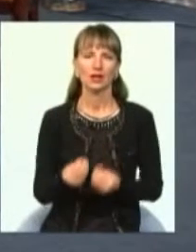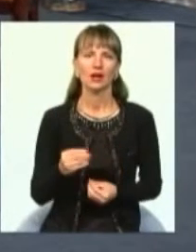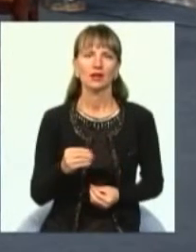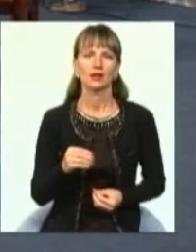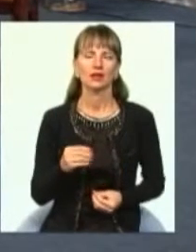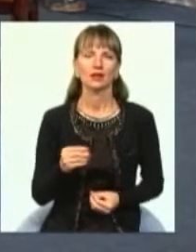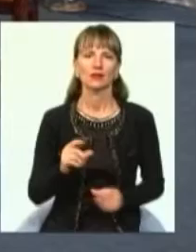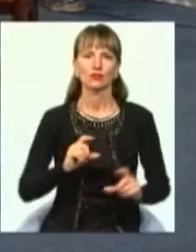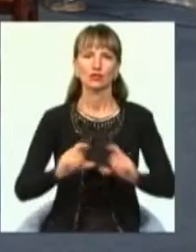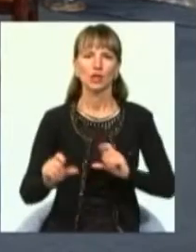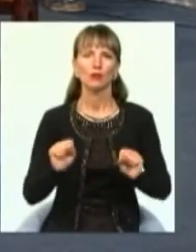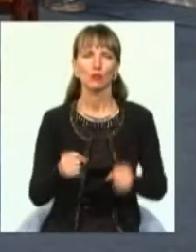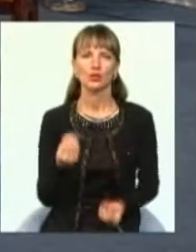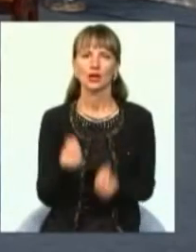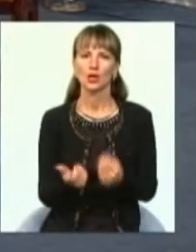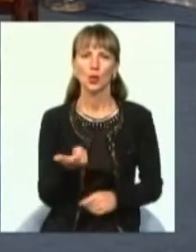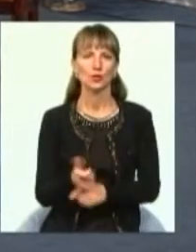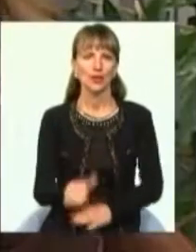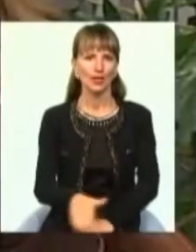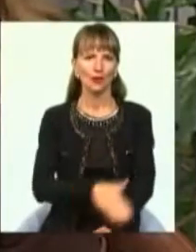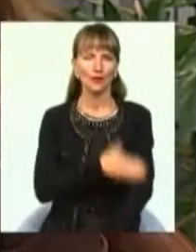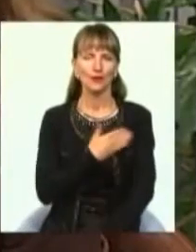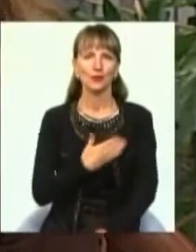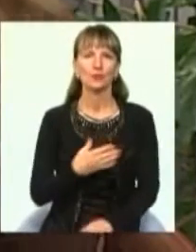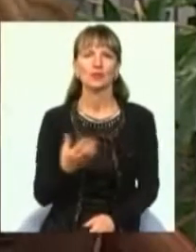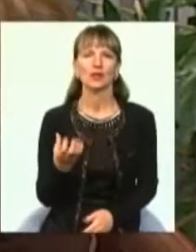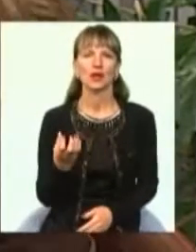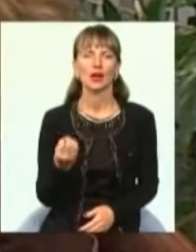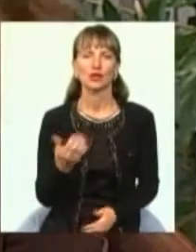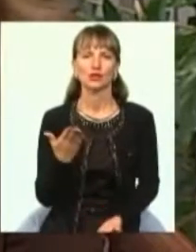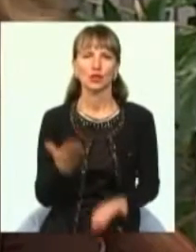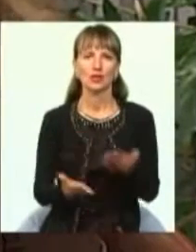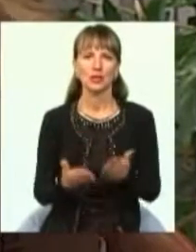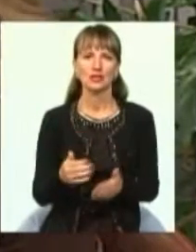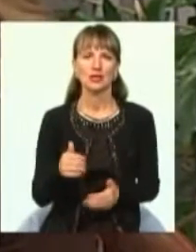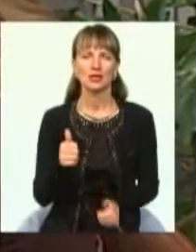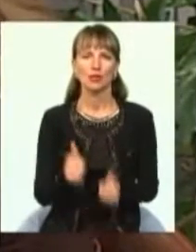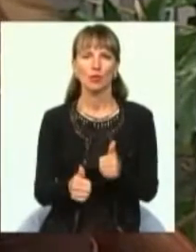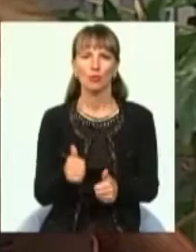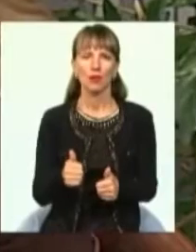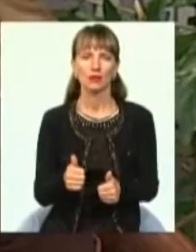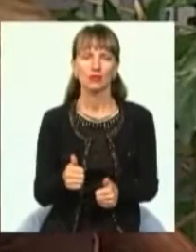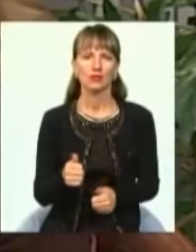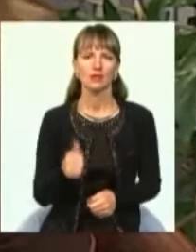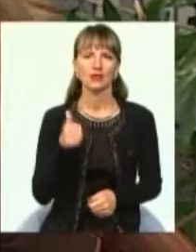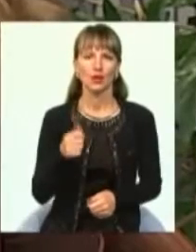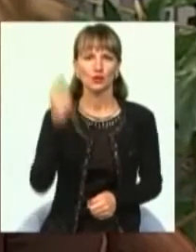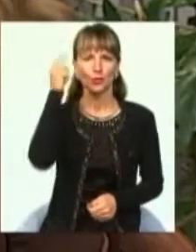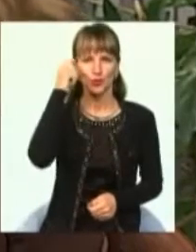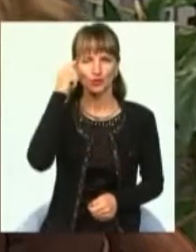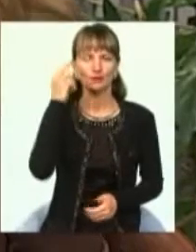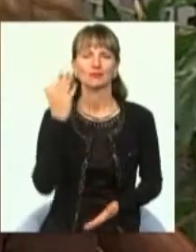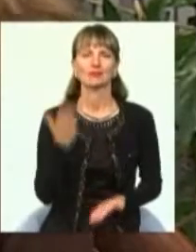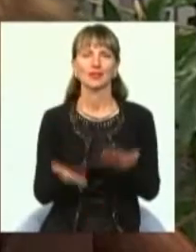можна грати безкінечно. Так, а якщо ще конкурент там такий з прокаченим мозком, так, він, напевно,